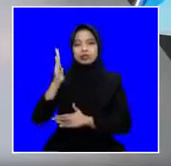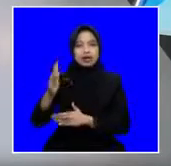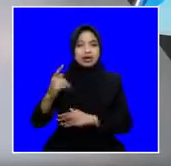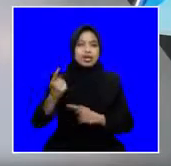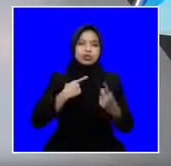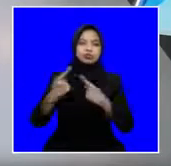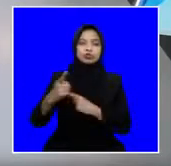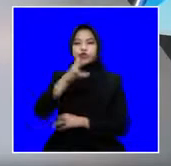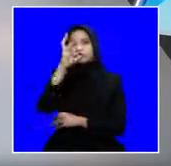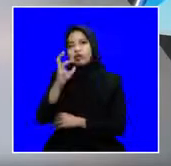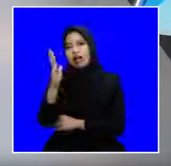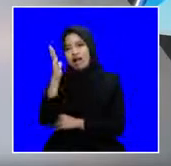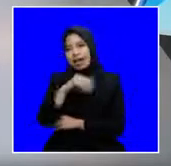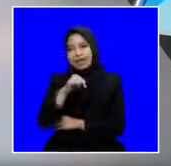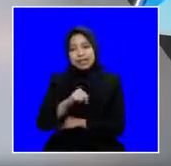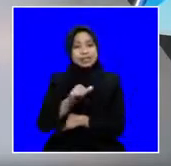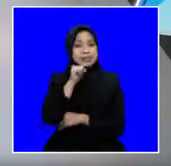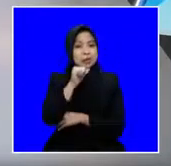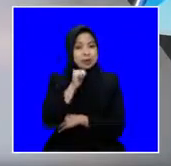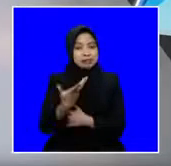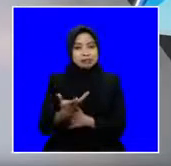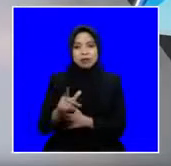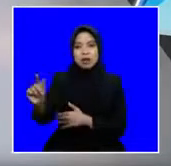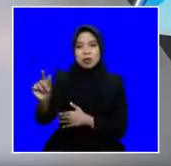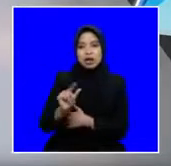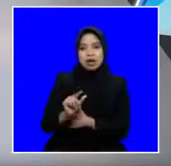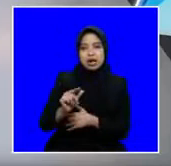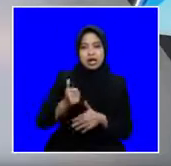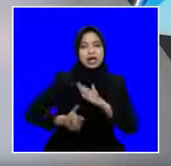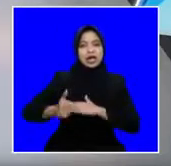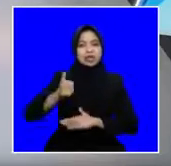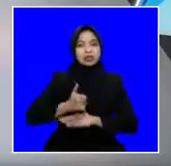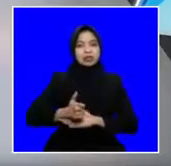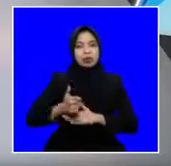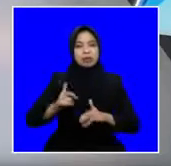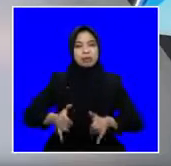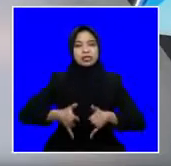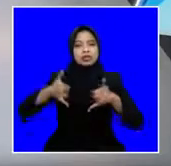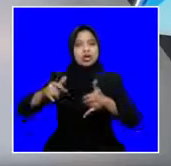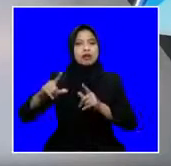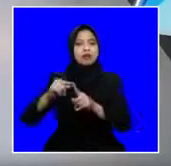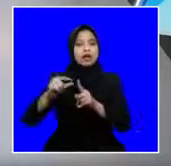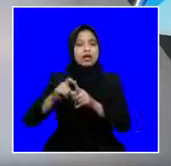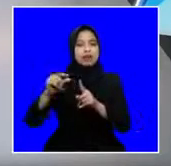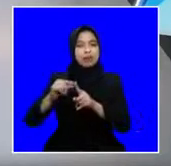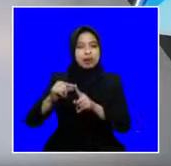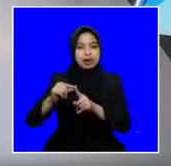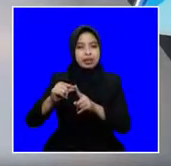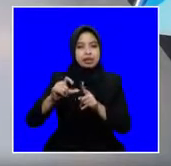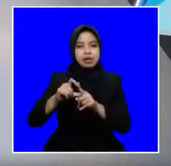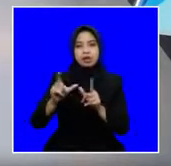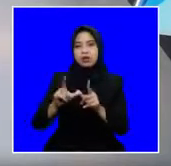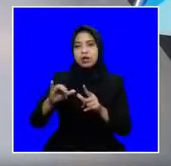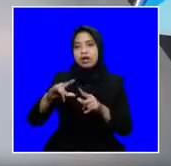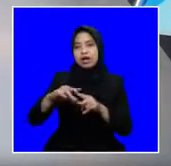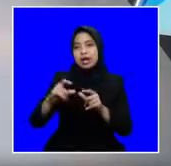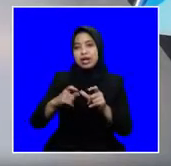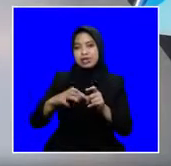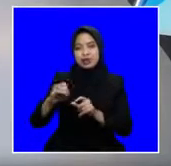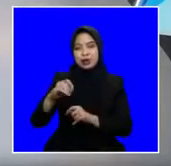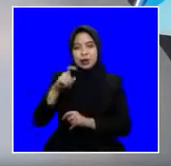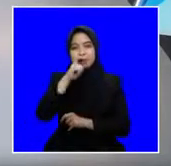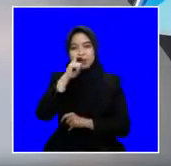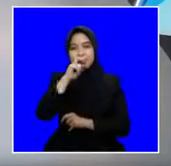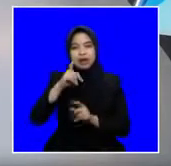panel kita sore hari ini. Untuk itu saya akan undang Direktur Beasiswa LPDP, Bapak Dwi Larso, Dirjen Kebudayaan Kementerian Pendidikan dan Kebudayaan,